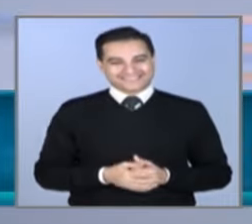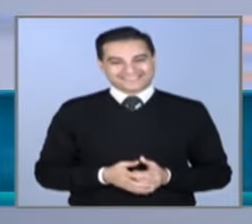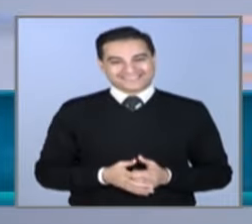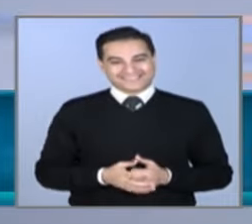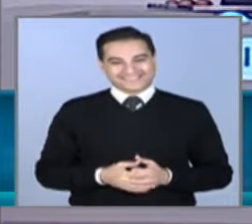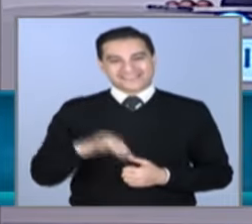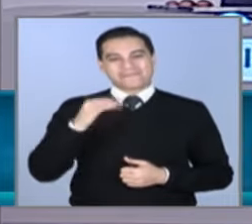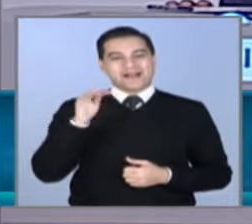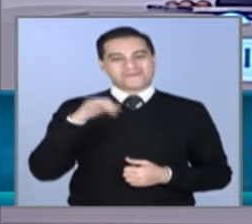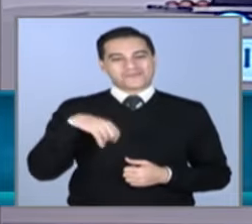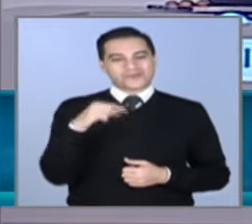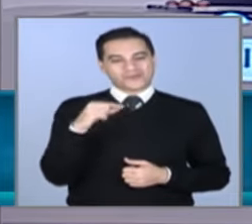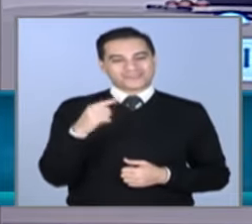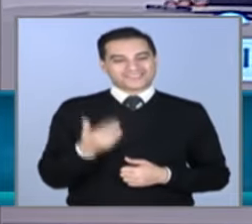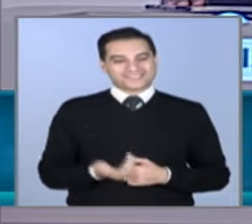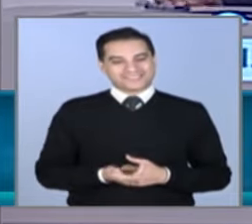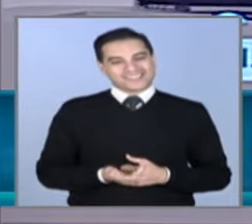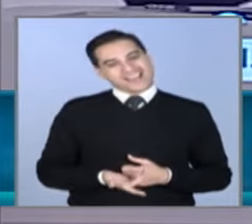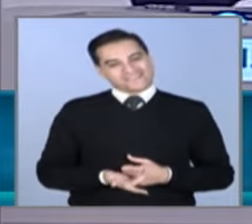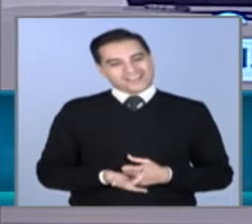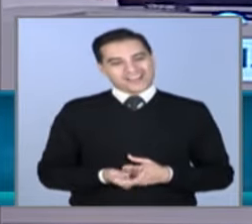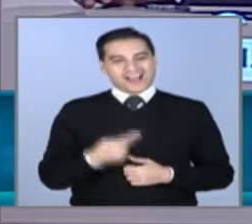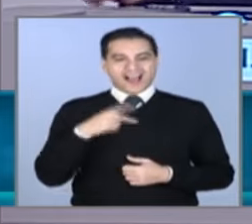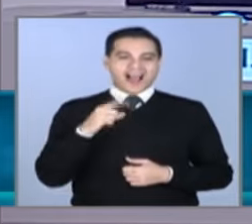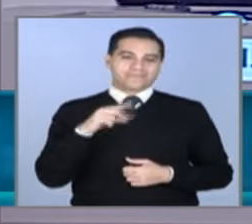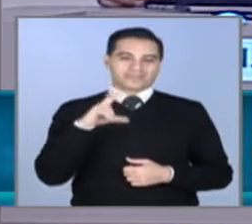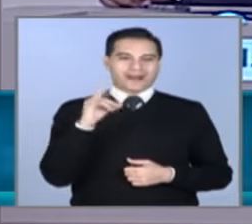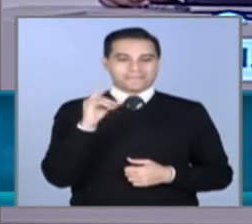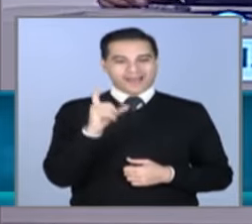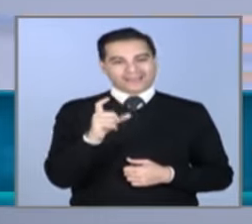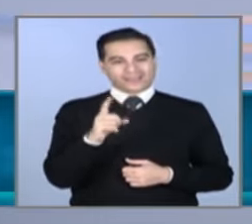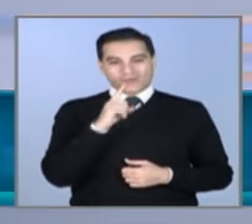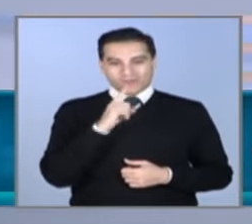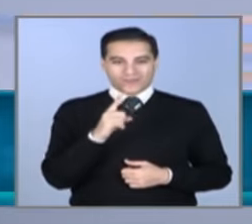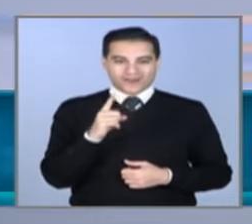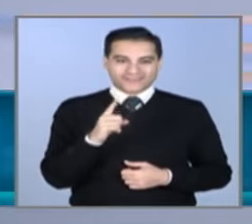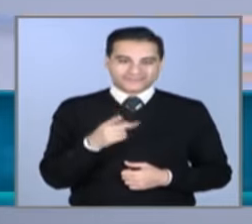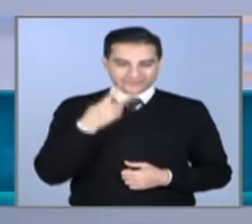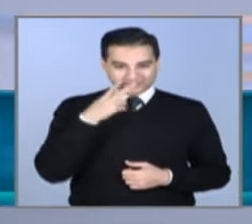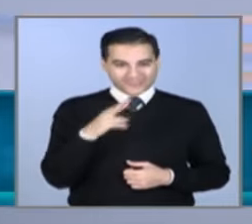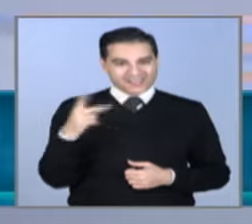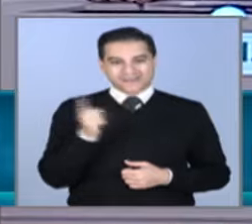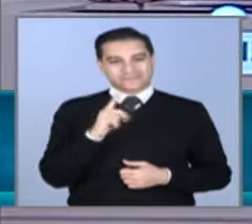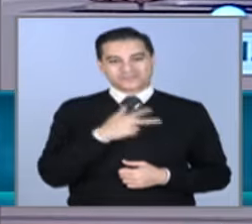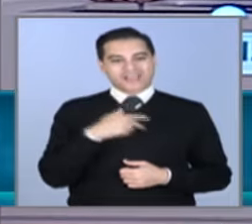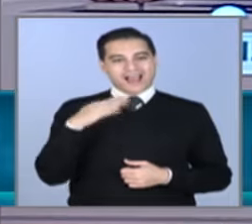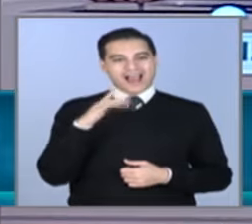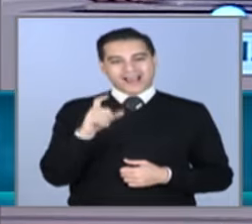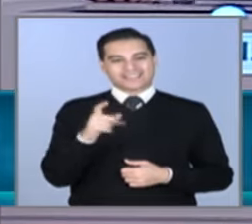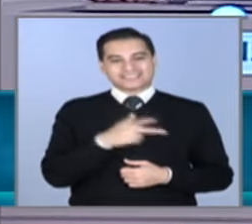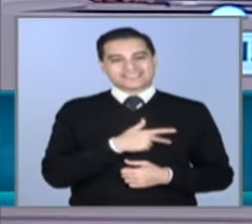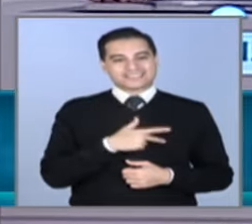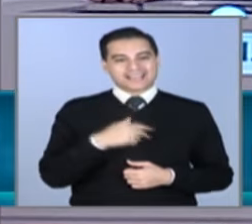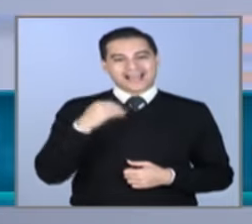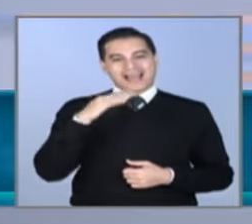يعني محمود. ينفع كده يا عبد الرحمن؟ كنت أقول أصلا حسن. والله؟ كمان. هو مش حسن، هو